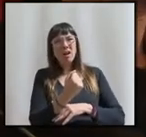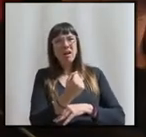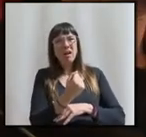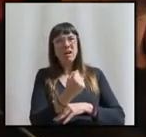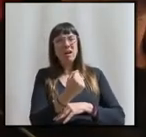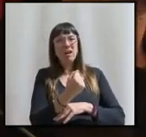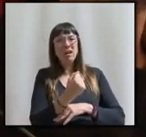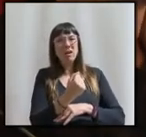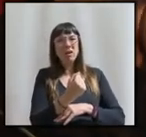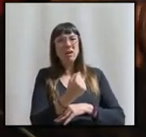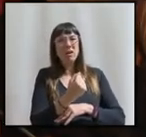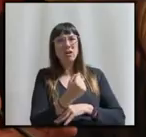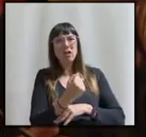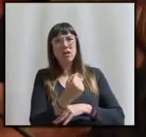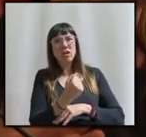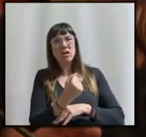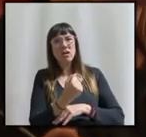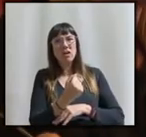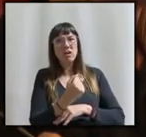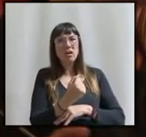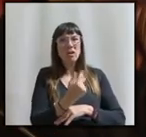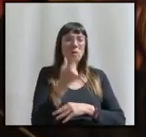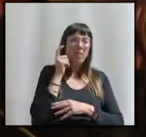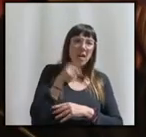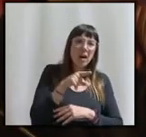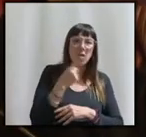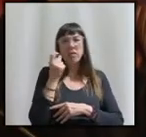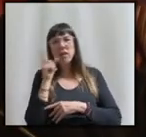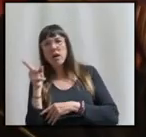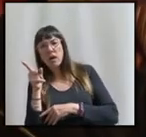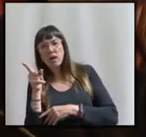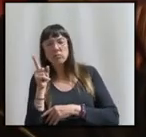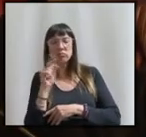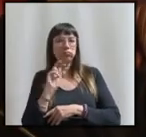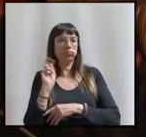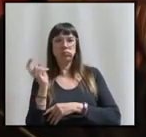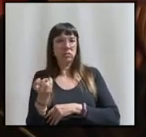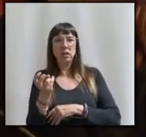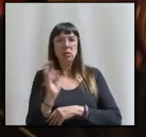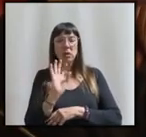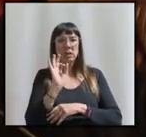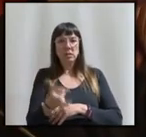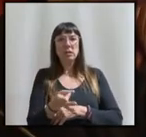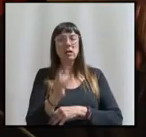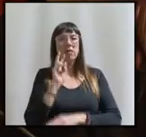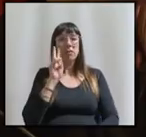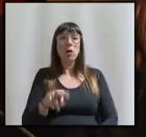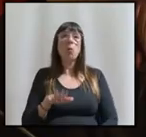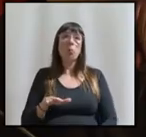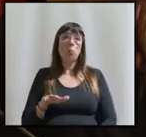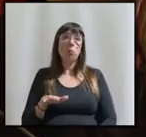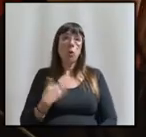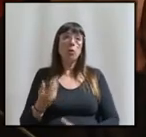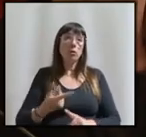container, el dia que no el pugui obrir, etc. Per tant, jo crec que sí que és cert també una altra cosa, que hem anat tard.